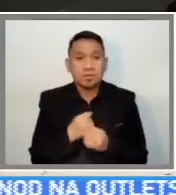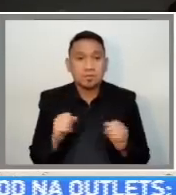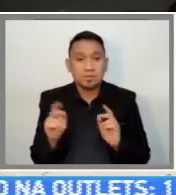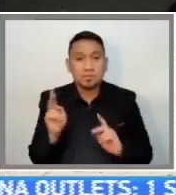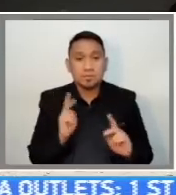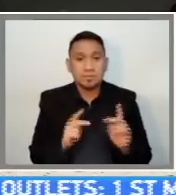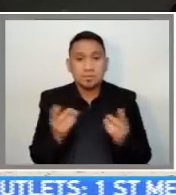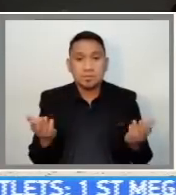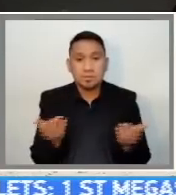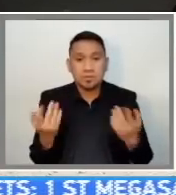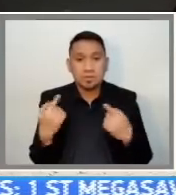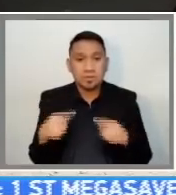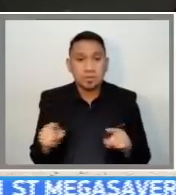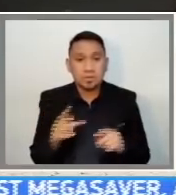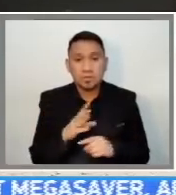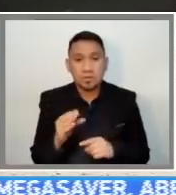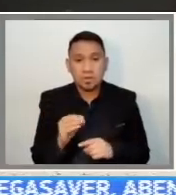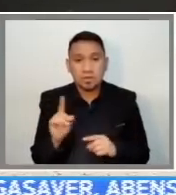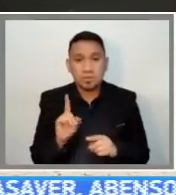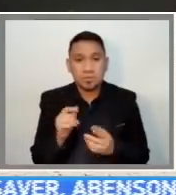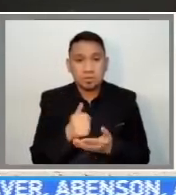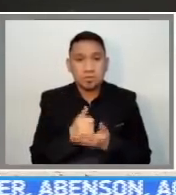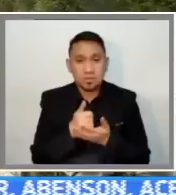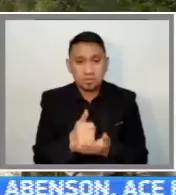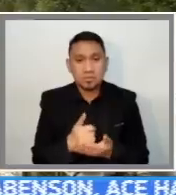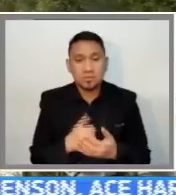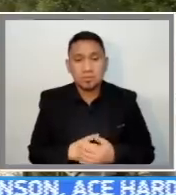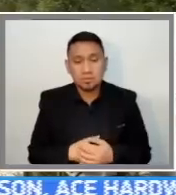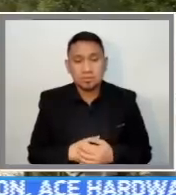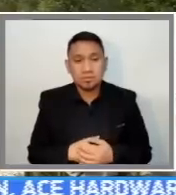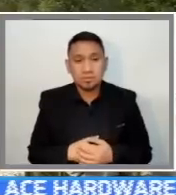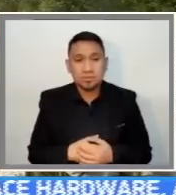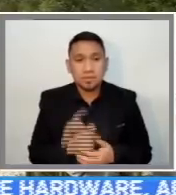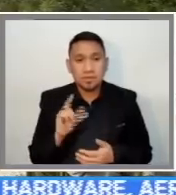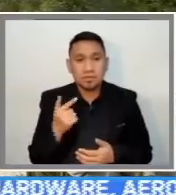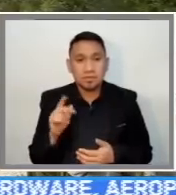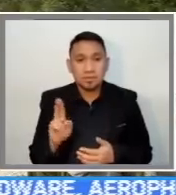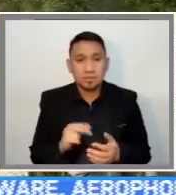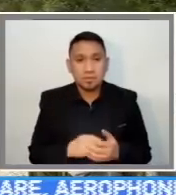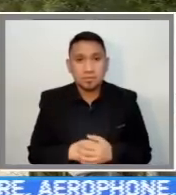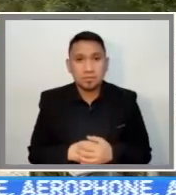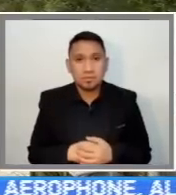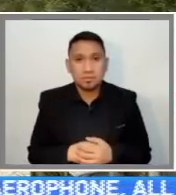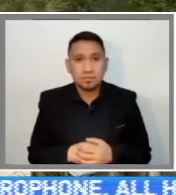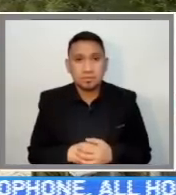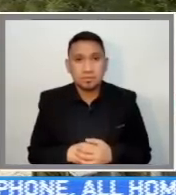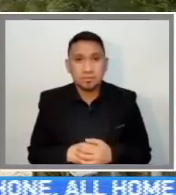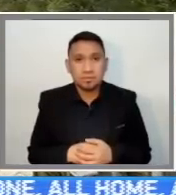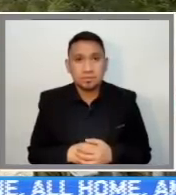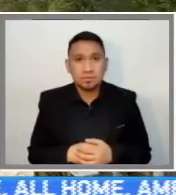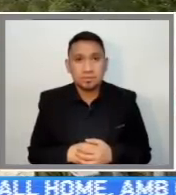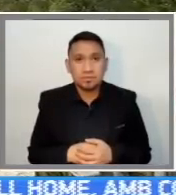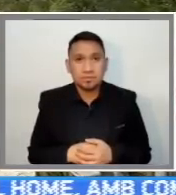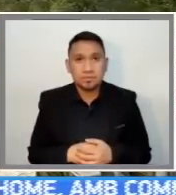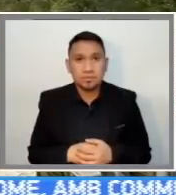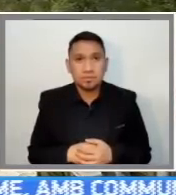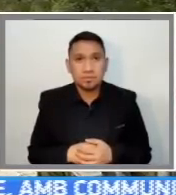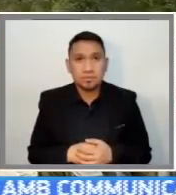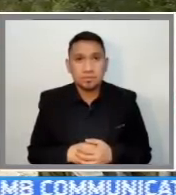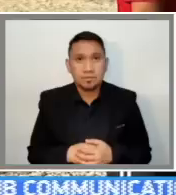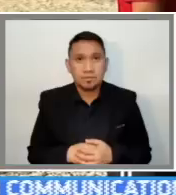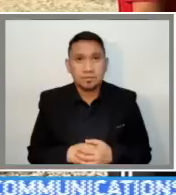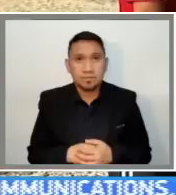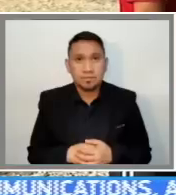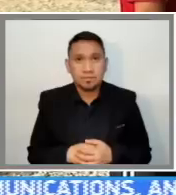sila ngayon? At anong tulong ang in-extend po ng lokal na pamahalaan? Kung sa atin dito sa pasiyan po